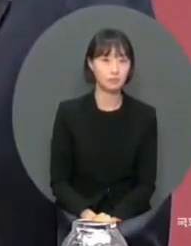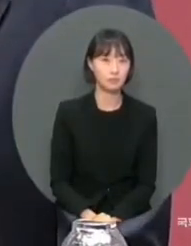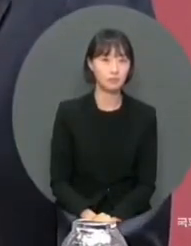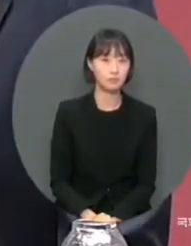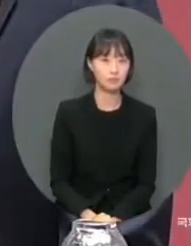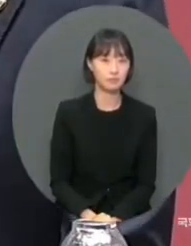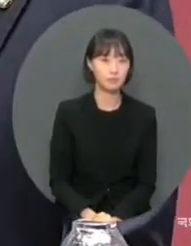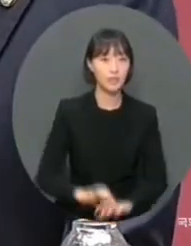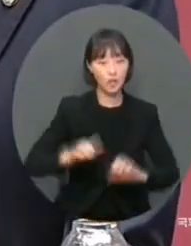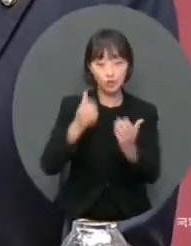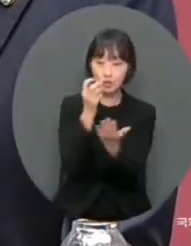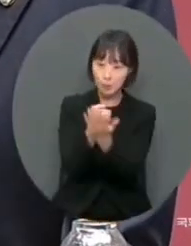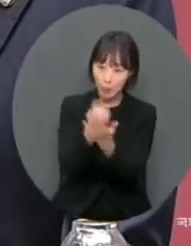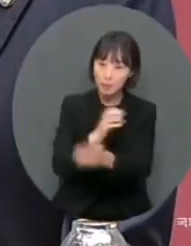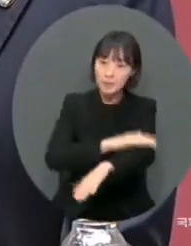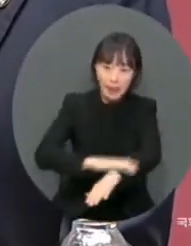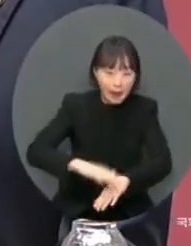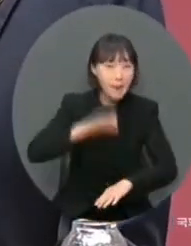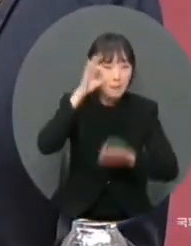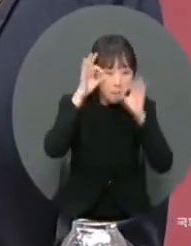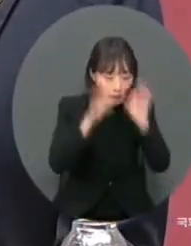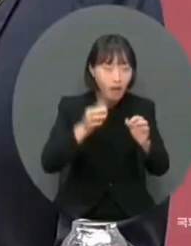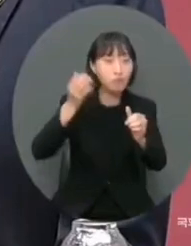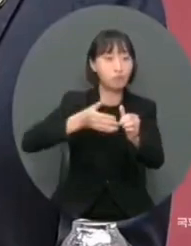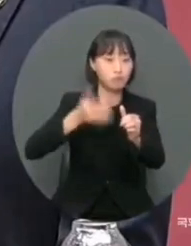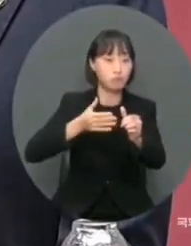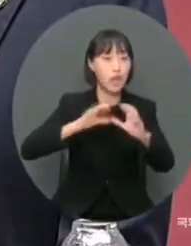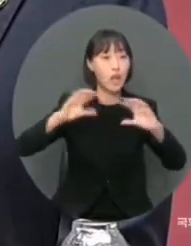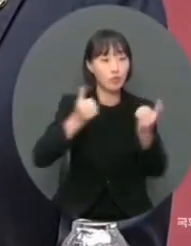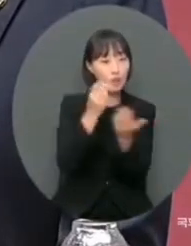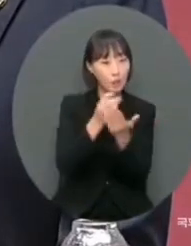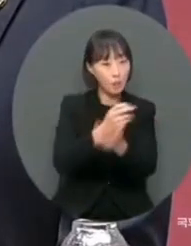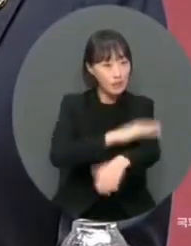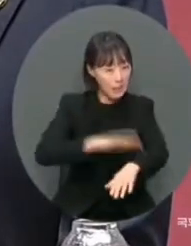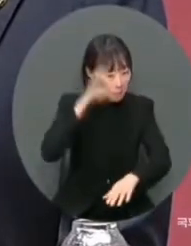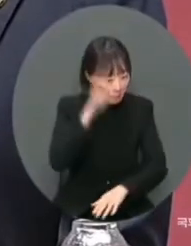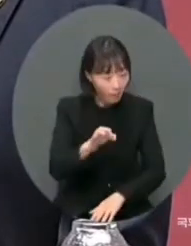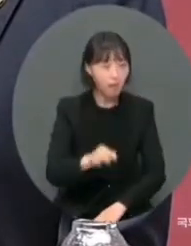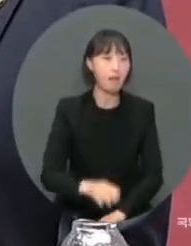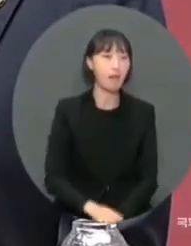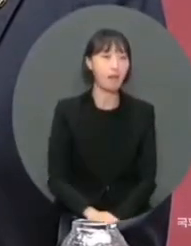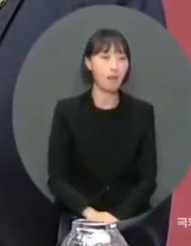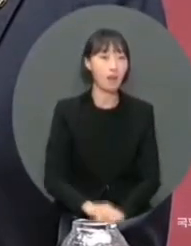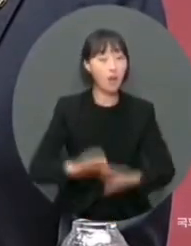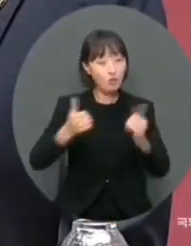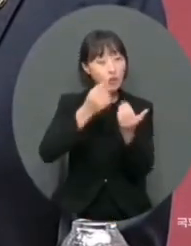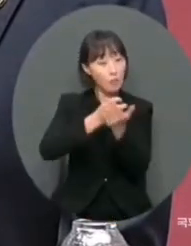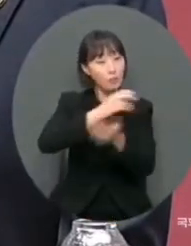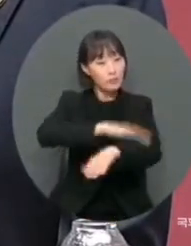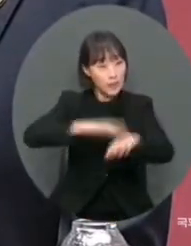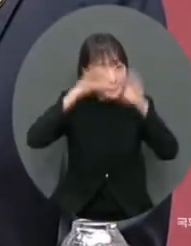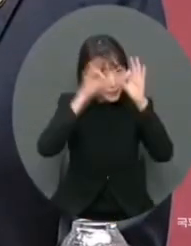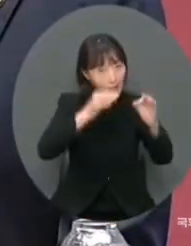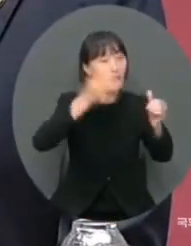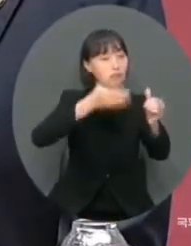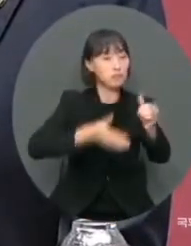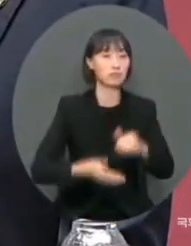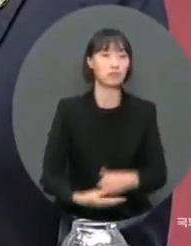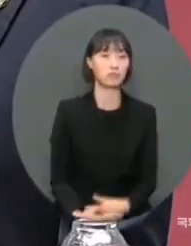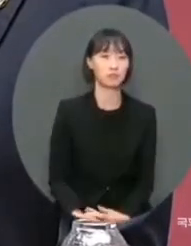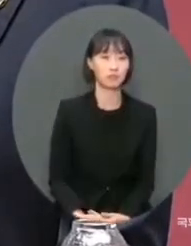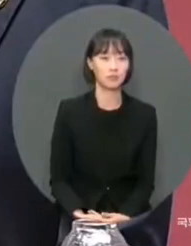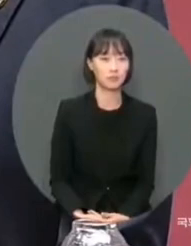그러면 총리 국회법을 보십시오, 의원님. 국회법을 좀 보세요. 국회법을 좀 보시라고요.